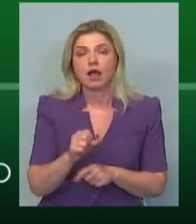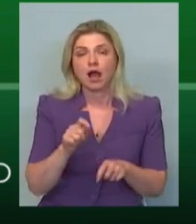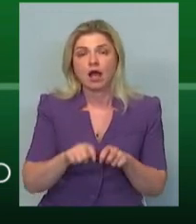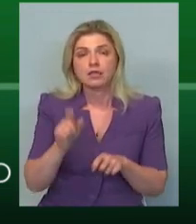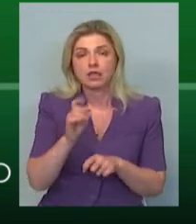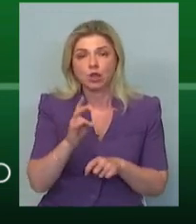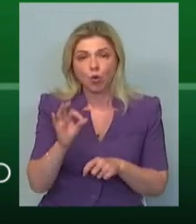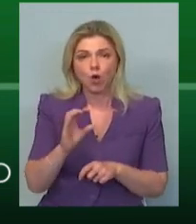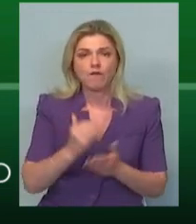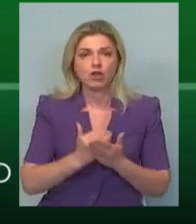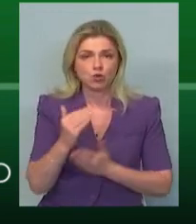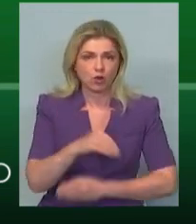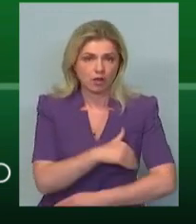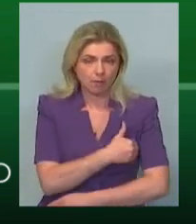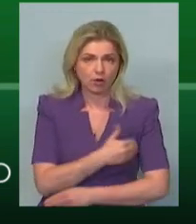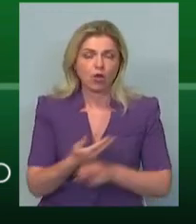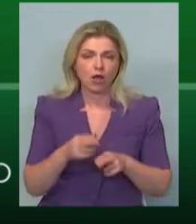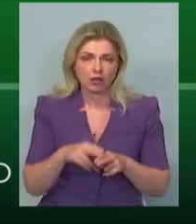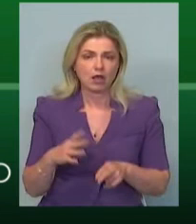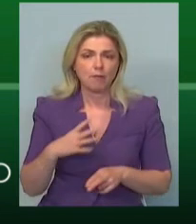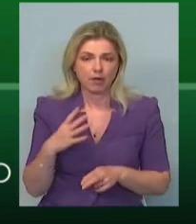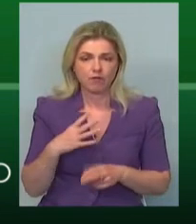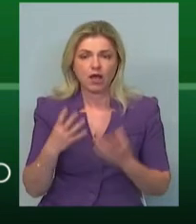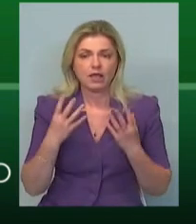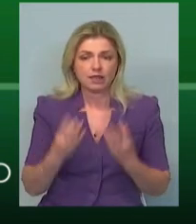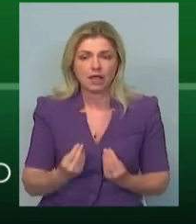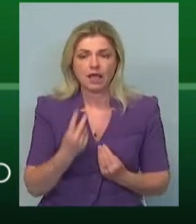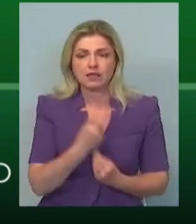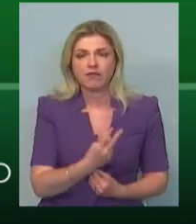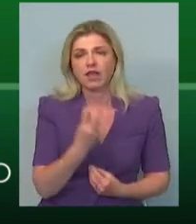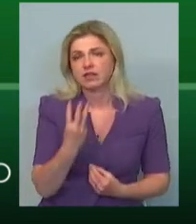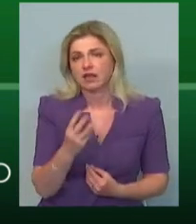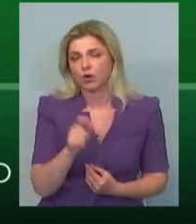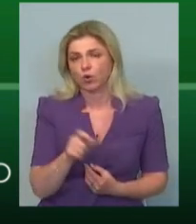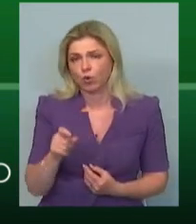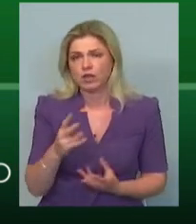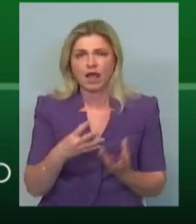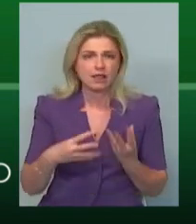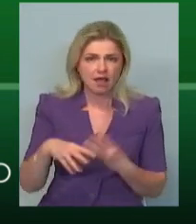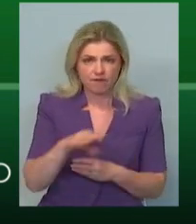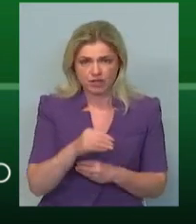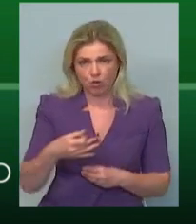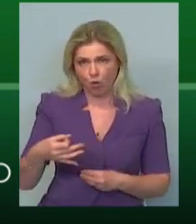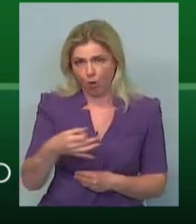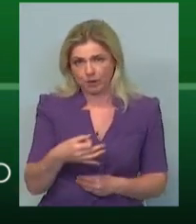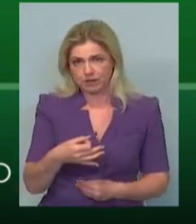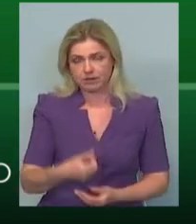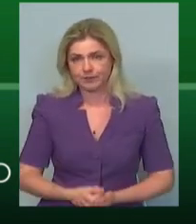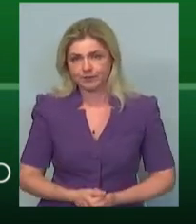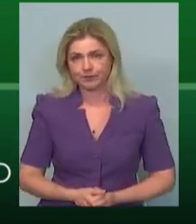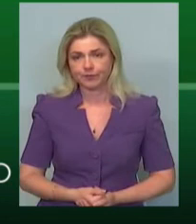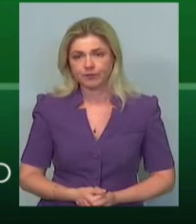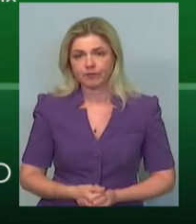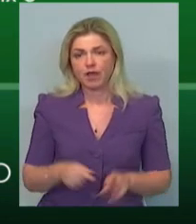це десь в наймасовіші дні тестування, це було 2-3 дитини на всю область, така